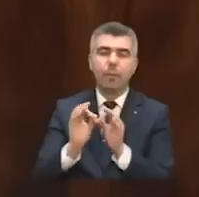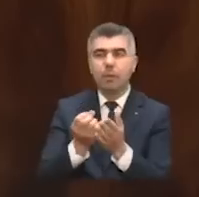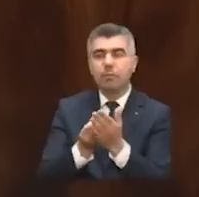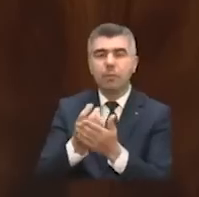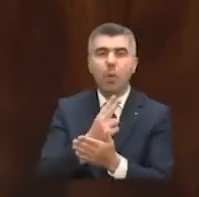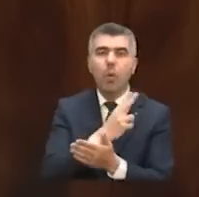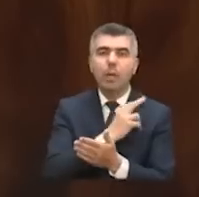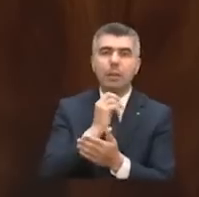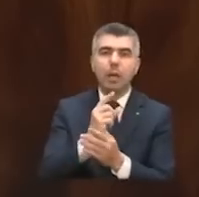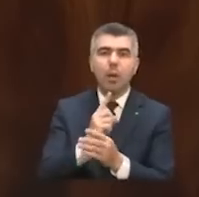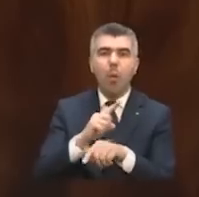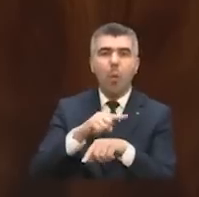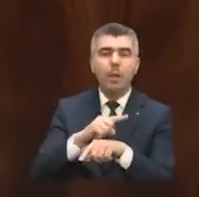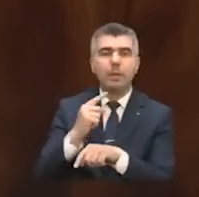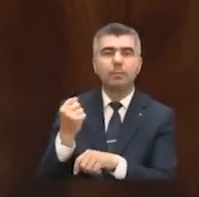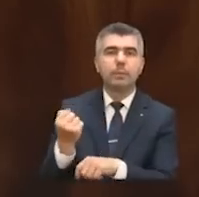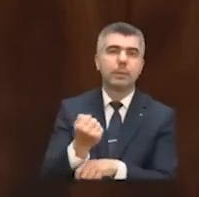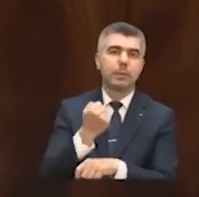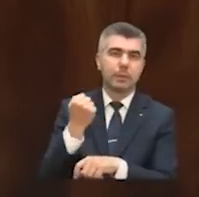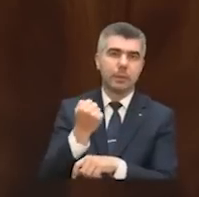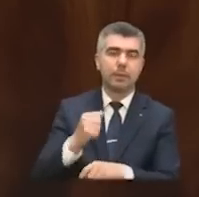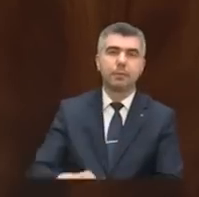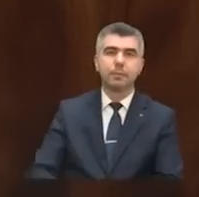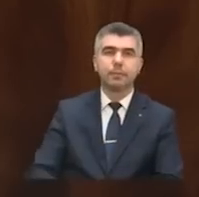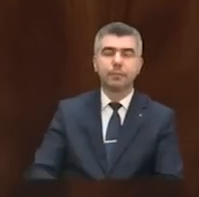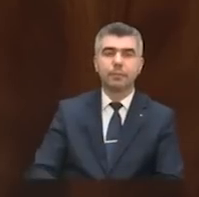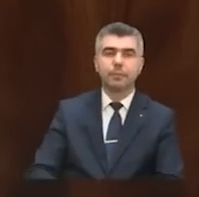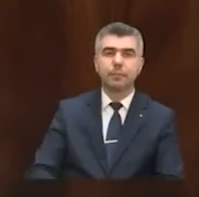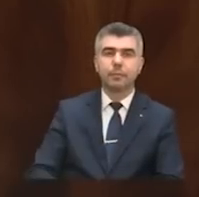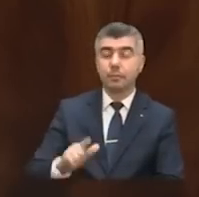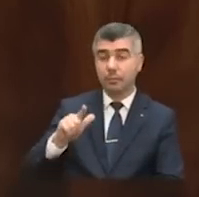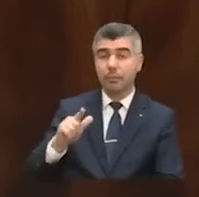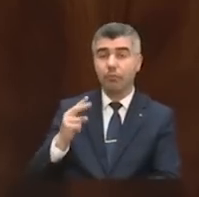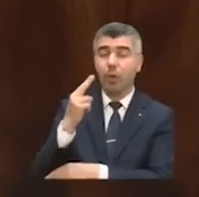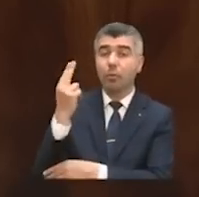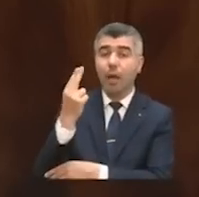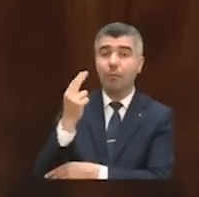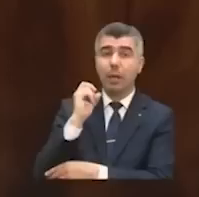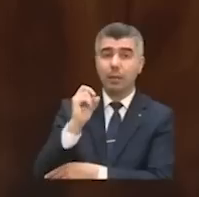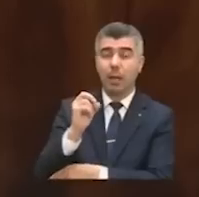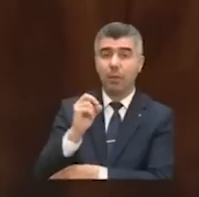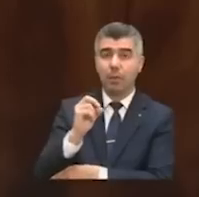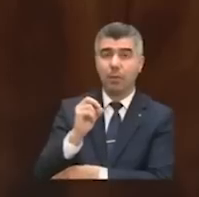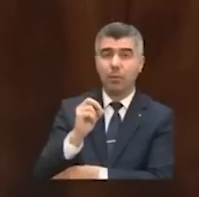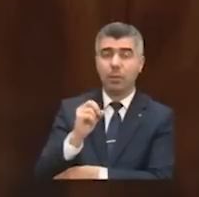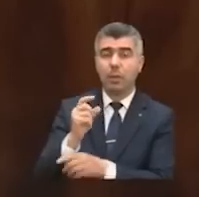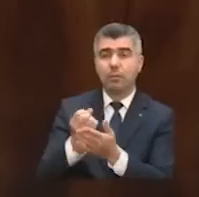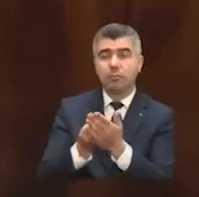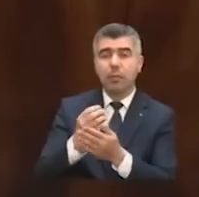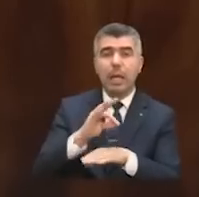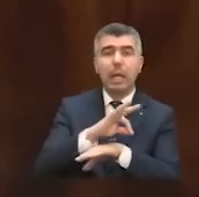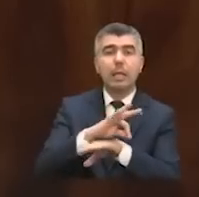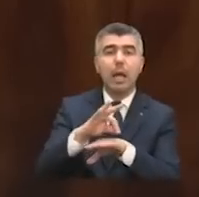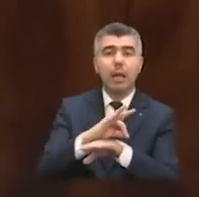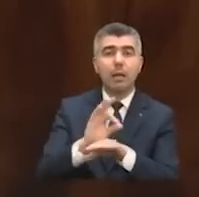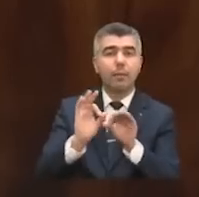ويتم تقزيم الزمن المخصص لتدريسها. أنوية كتعرف ضعف نسبة التأطير الإداري